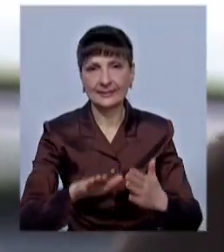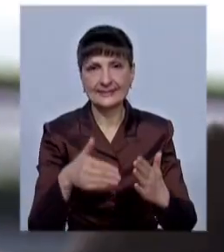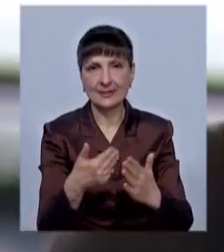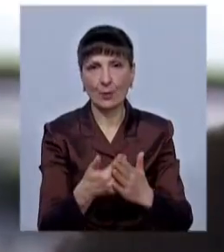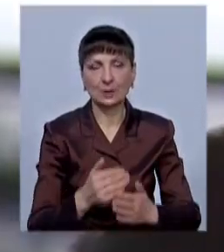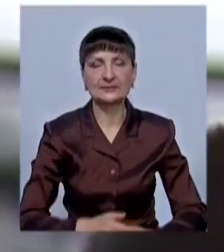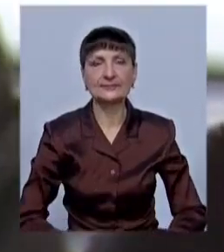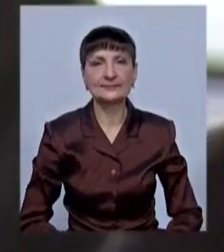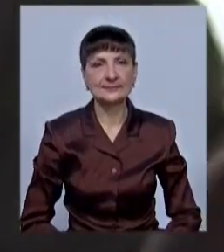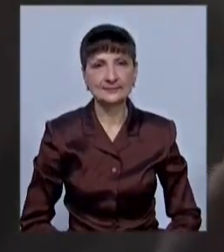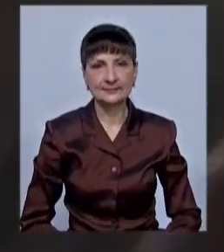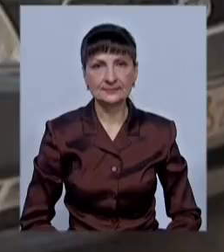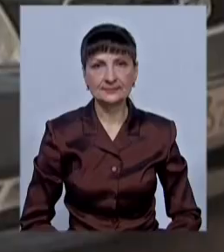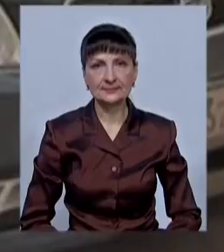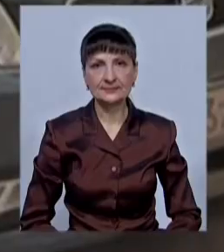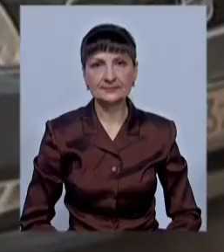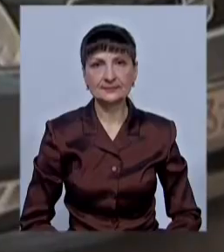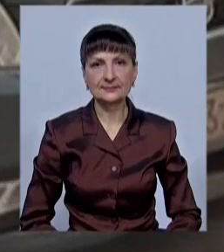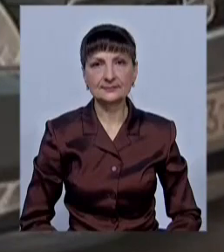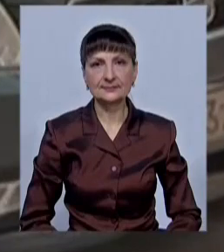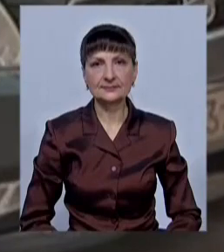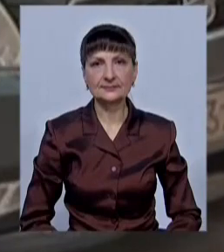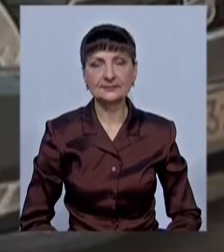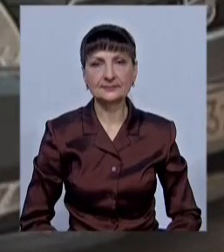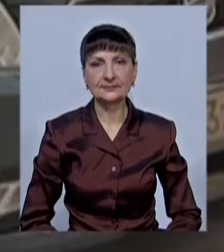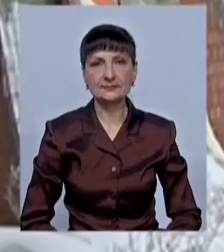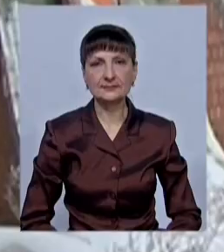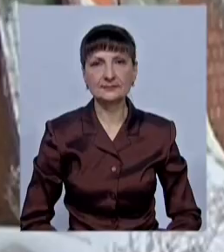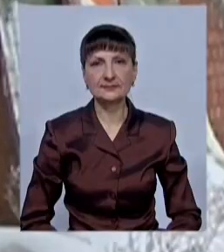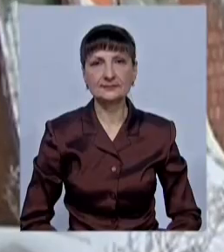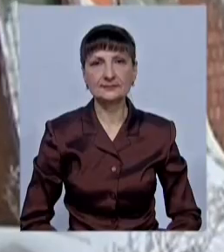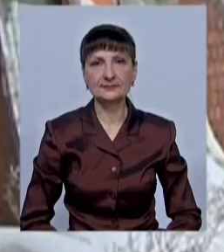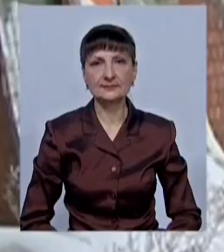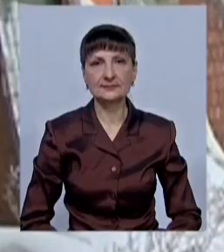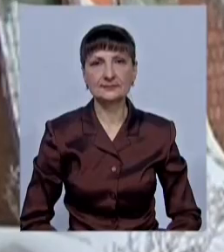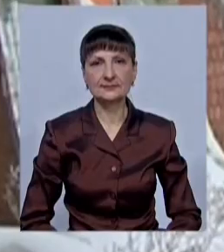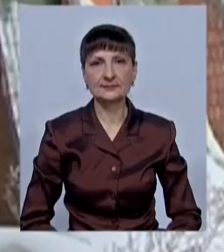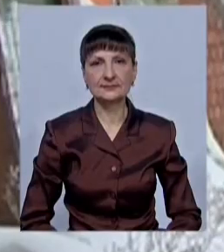застройщик, видимо, так и не сделал. Мира Альжанова, Нурлан Утегенов, телеканал Алматы, Нур-Султан.